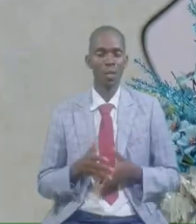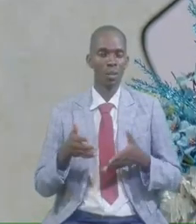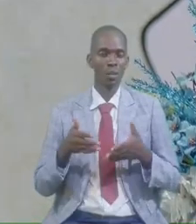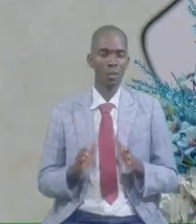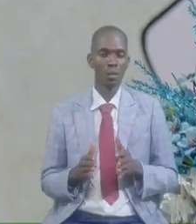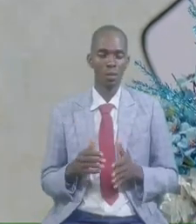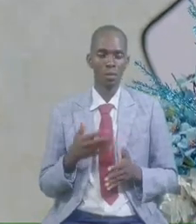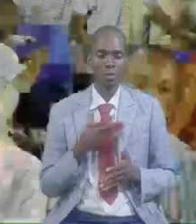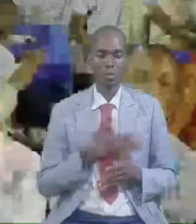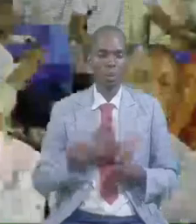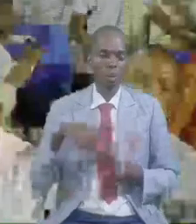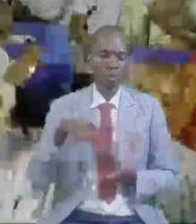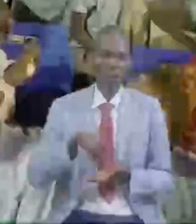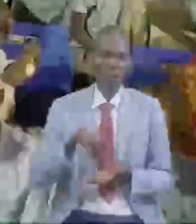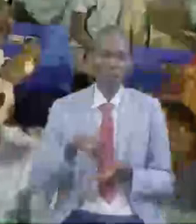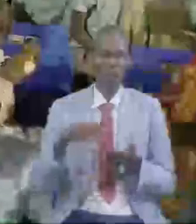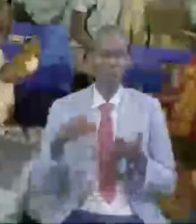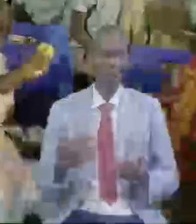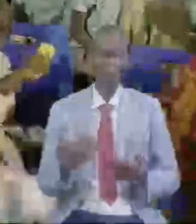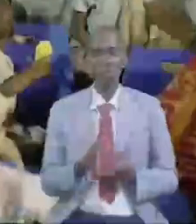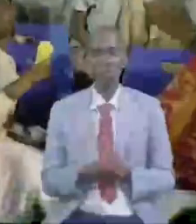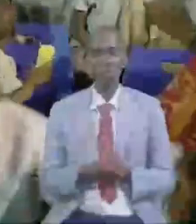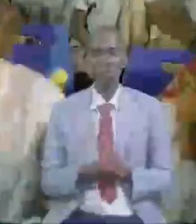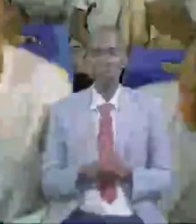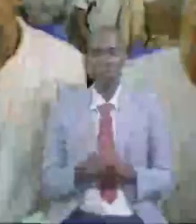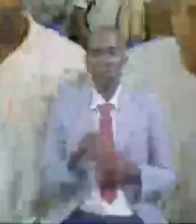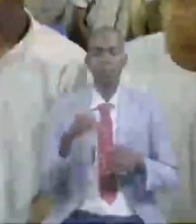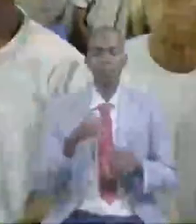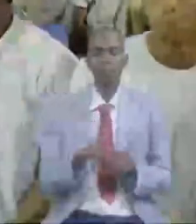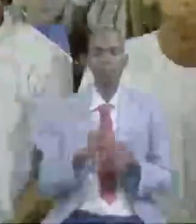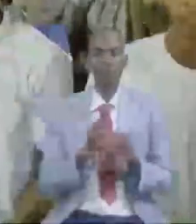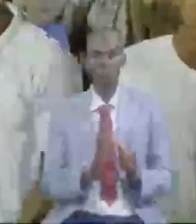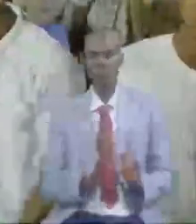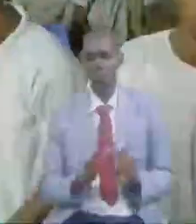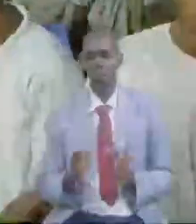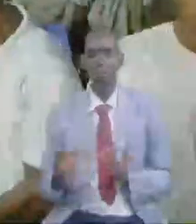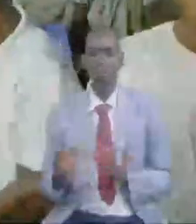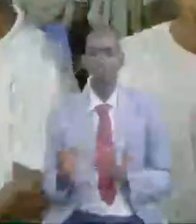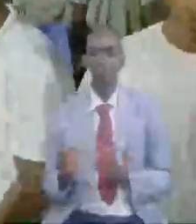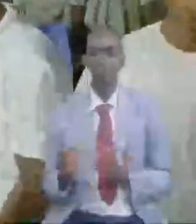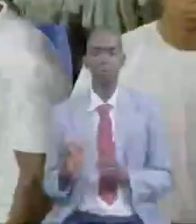Nous allons maintenant nous tenir debout en nous préparant